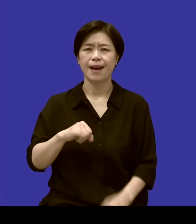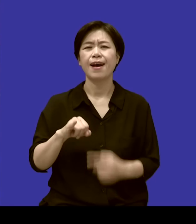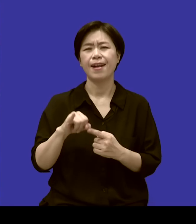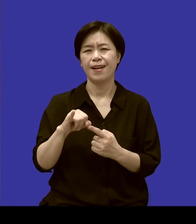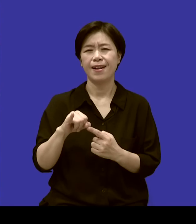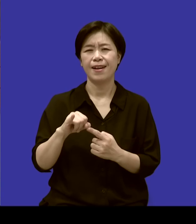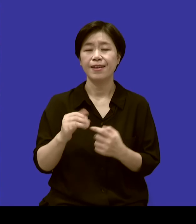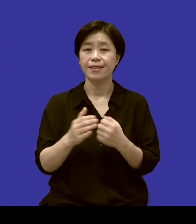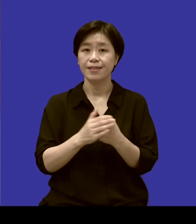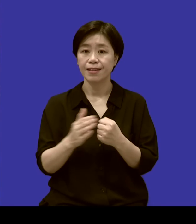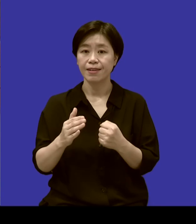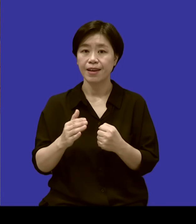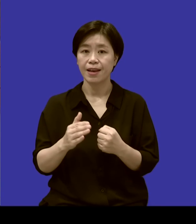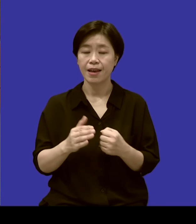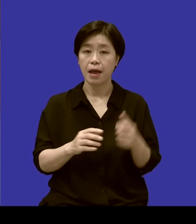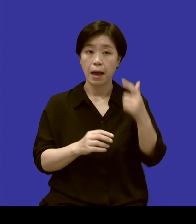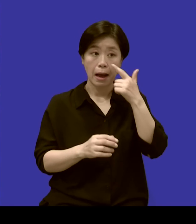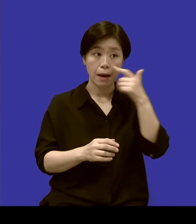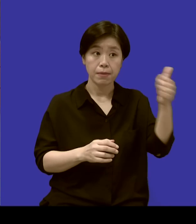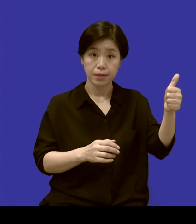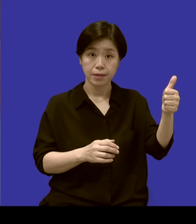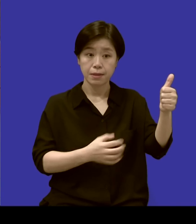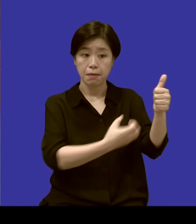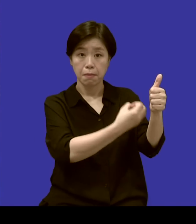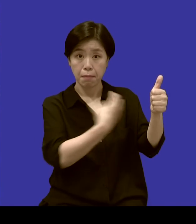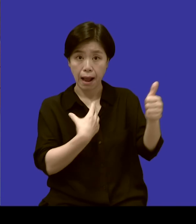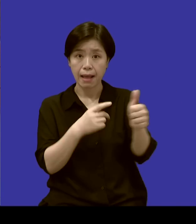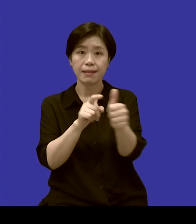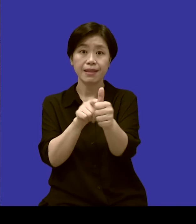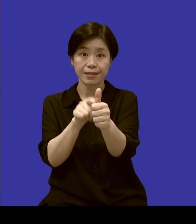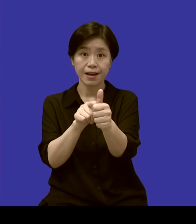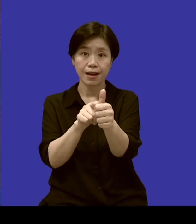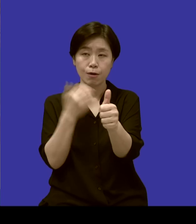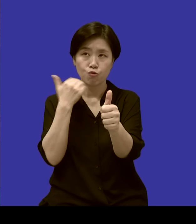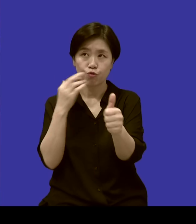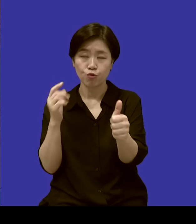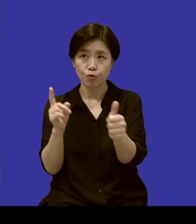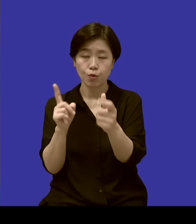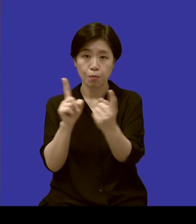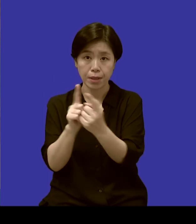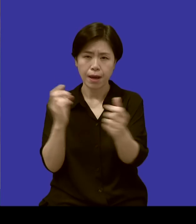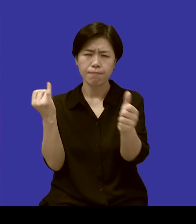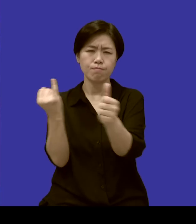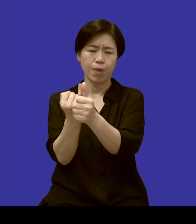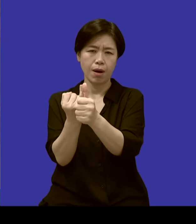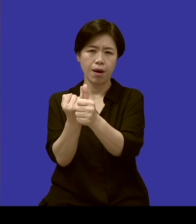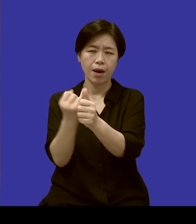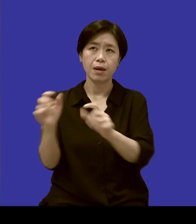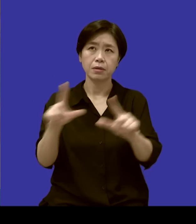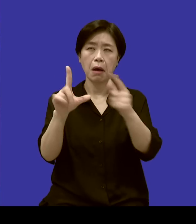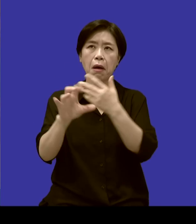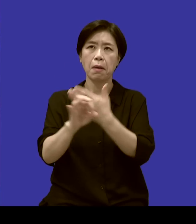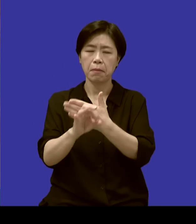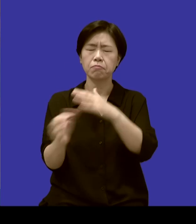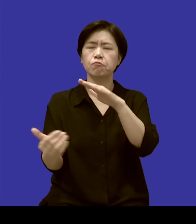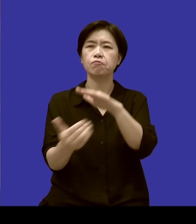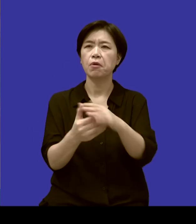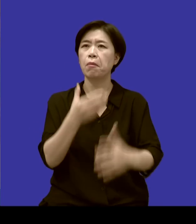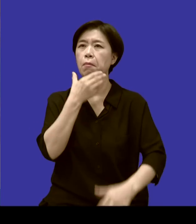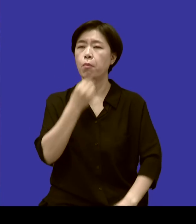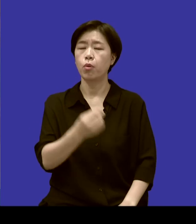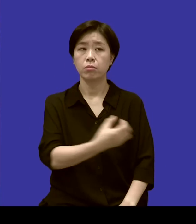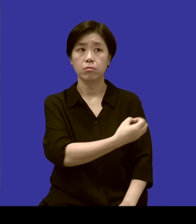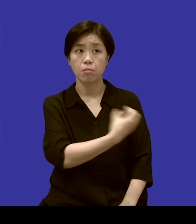짝지어주는 사람이랑 결혼하면 옛날 아버지도 다 그건 그랬죠. 최고의 행복이다 예. 그러셨어요. 그래서 항상 아버지가 감시하시고